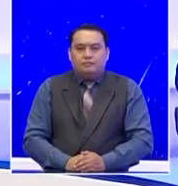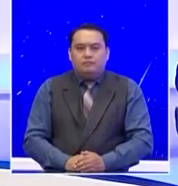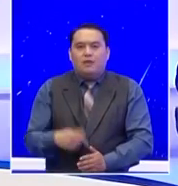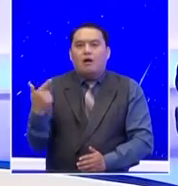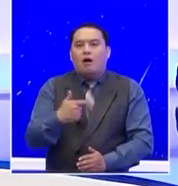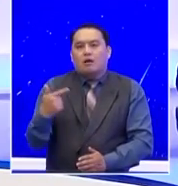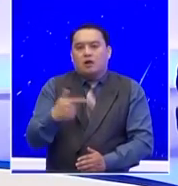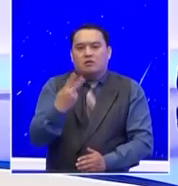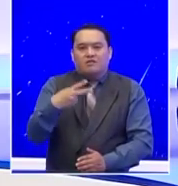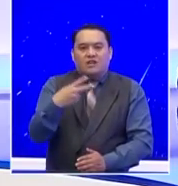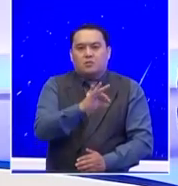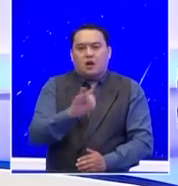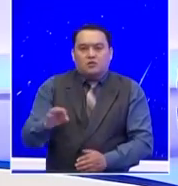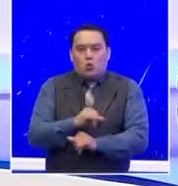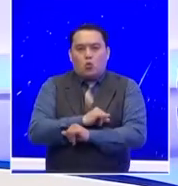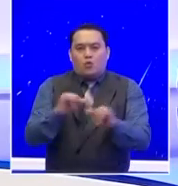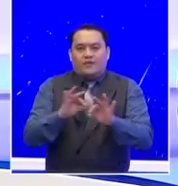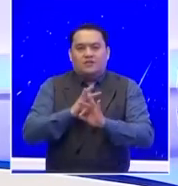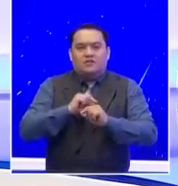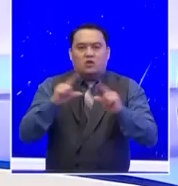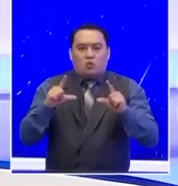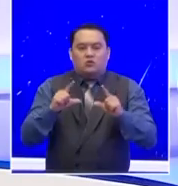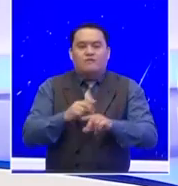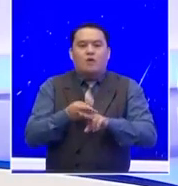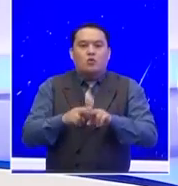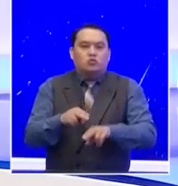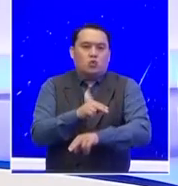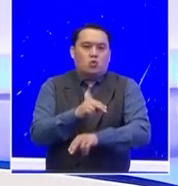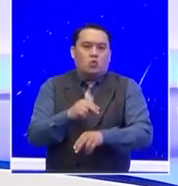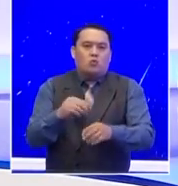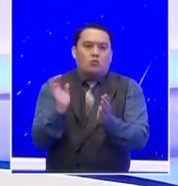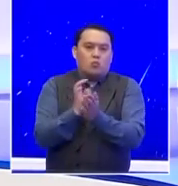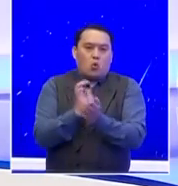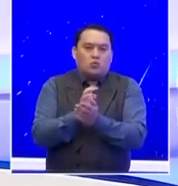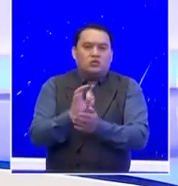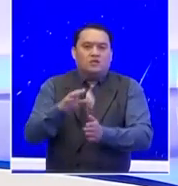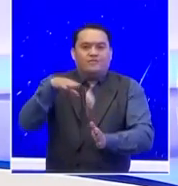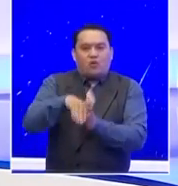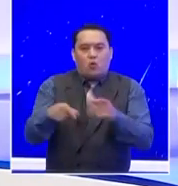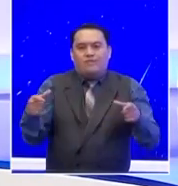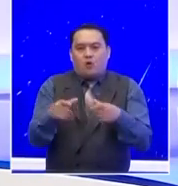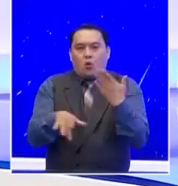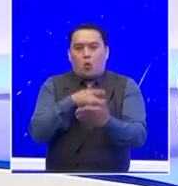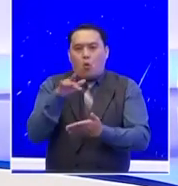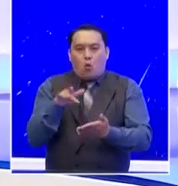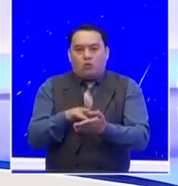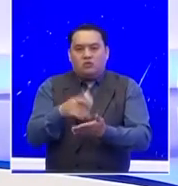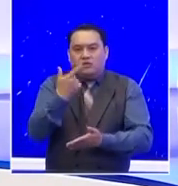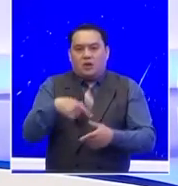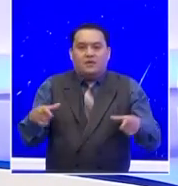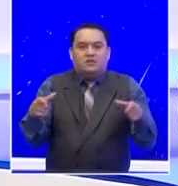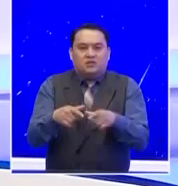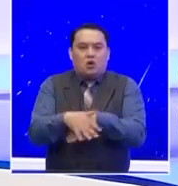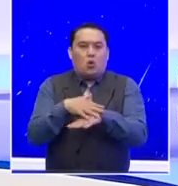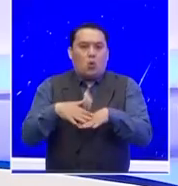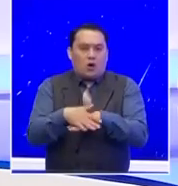В Атырау на 20% выросли объемы вывозимого мусора. Коммунальщики связывают это с введением карантина в городе и самоизоляцией местных